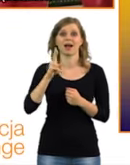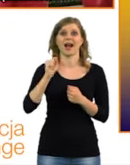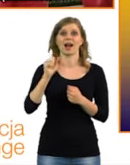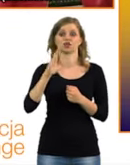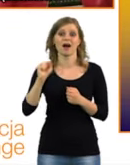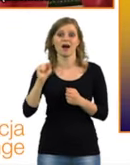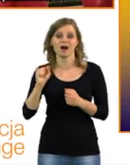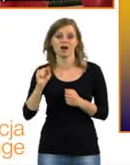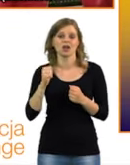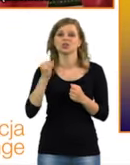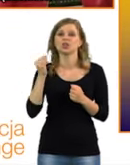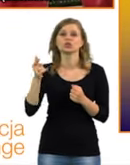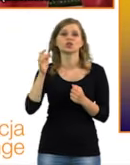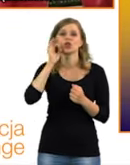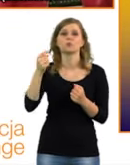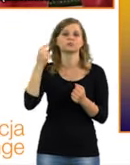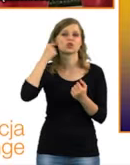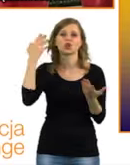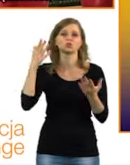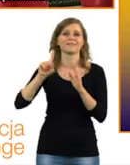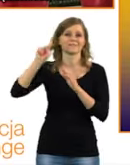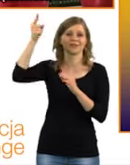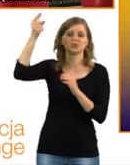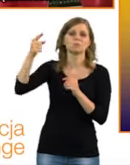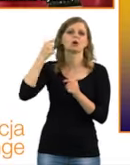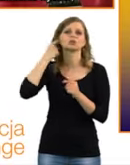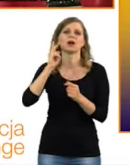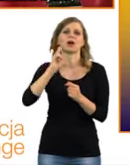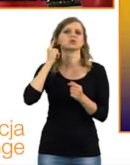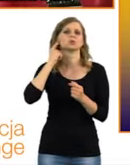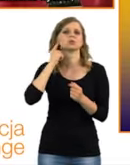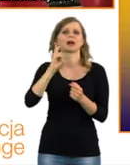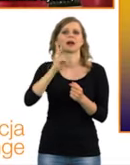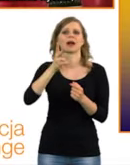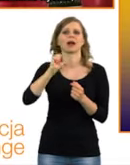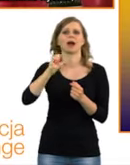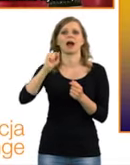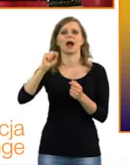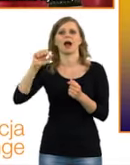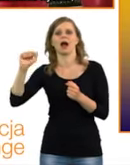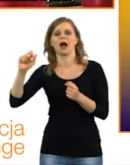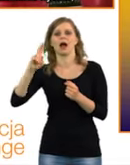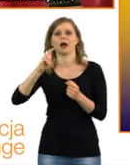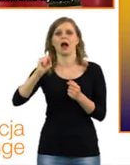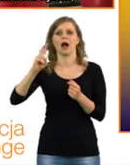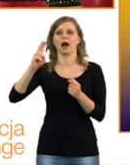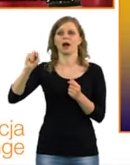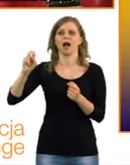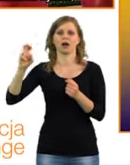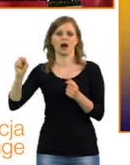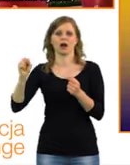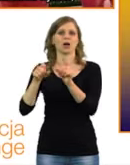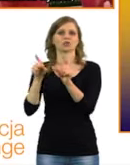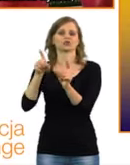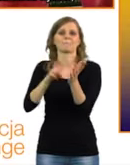to dziecko, które nie słyszy dobrze wysokich częstotliwości, będzie słyszało ka, ka, ka,